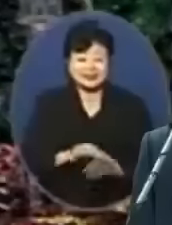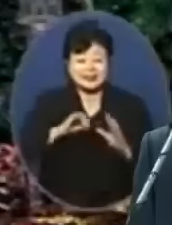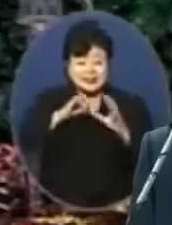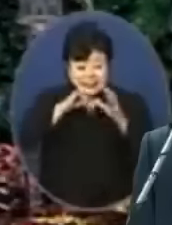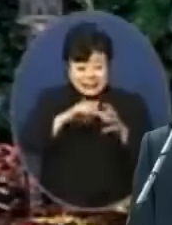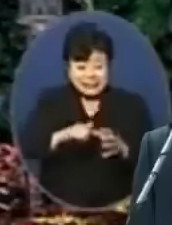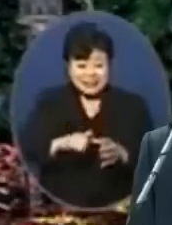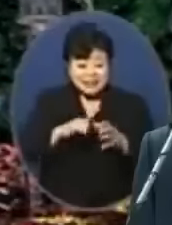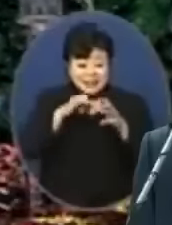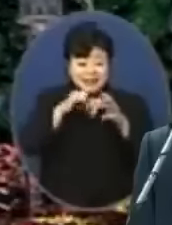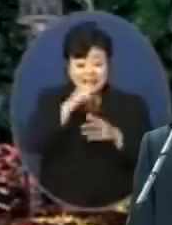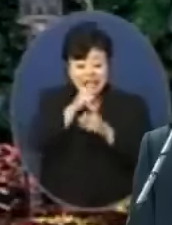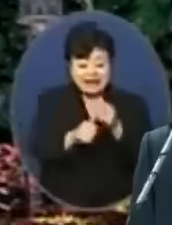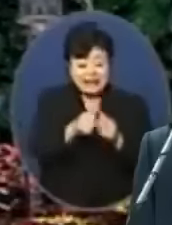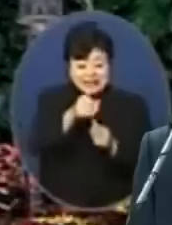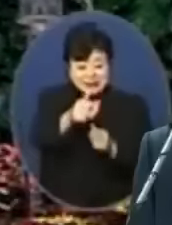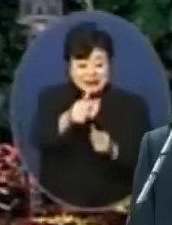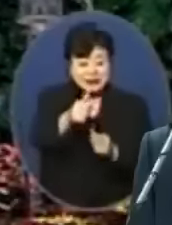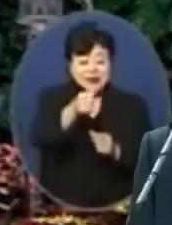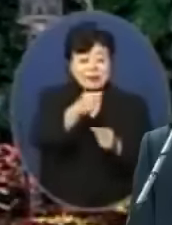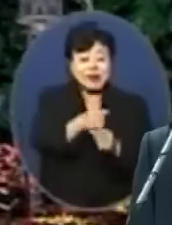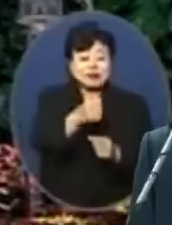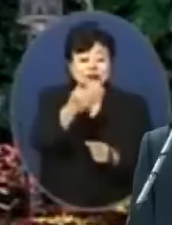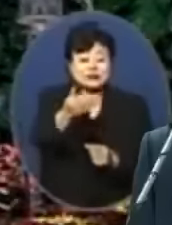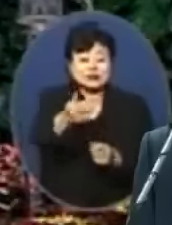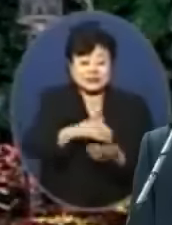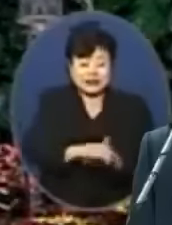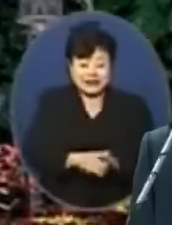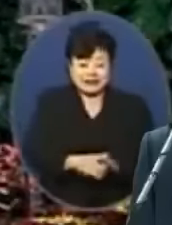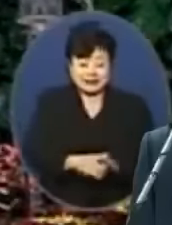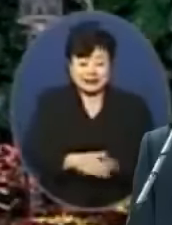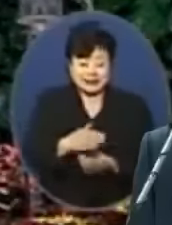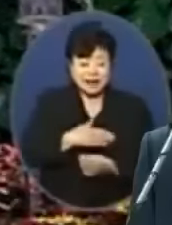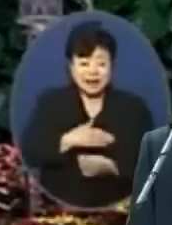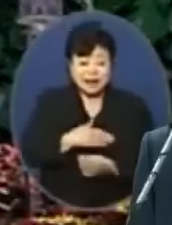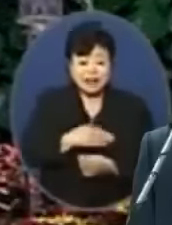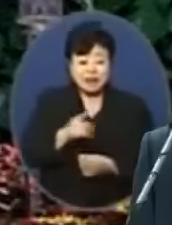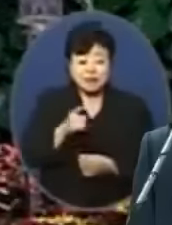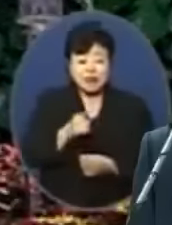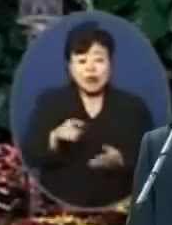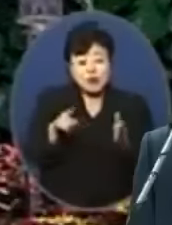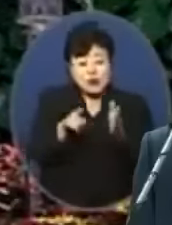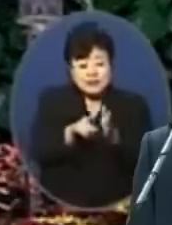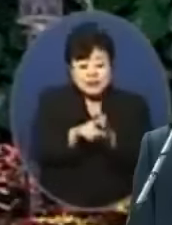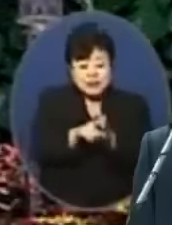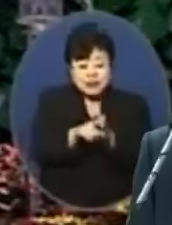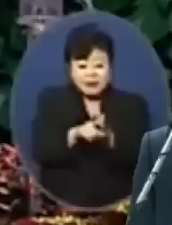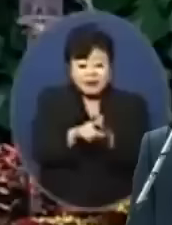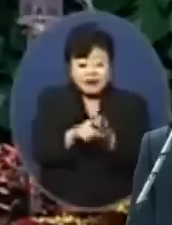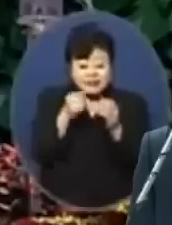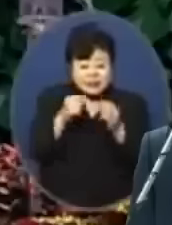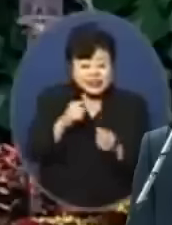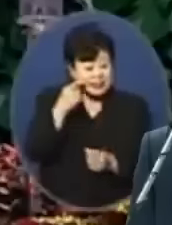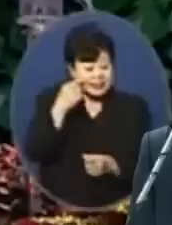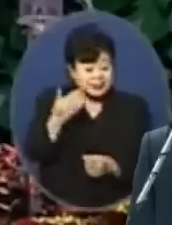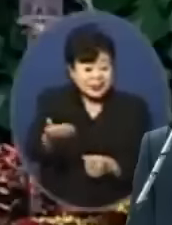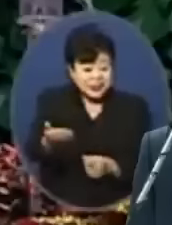세상에서 하나님이 그렇게 만들어주셨는데 나는 무엇을 위해서 살아야